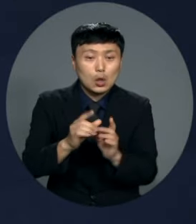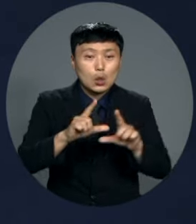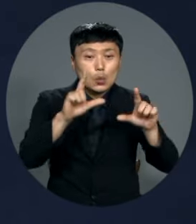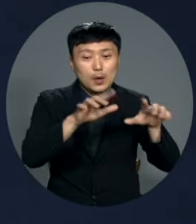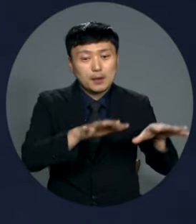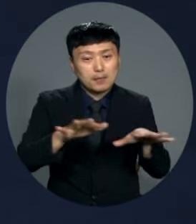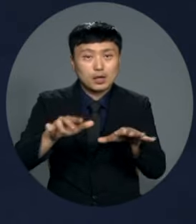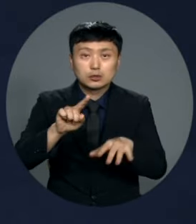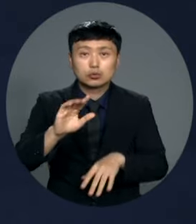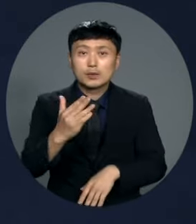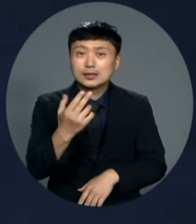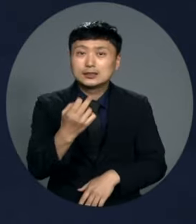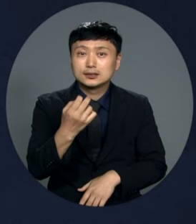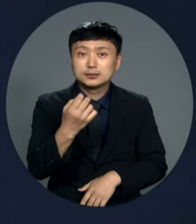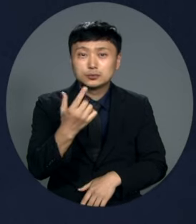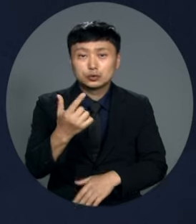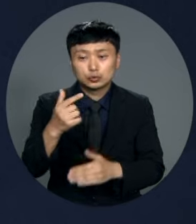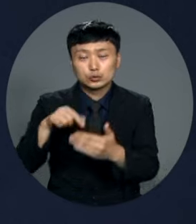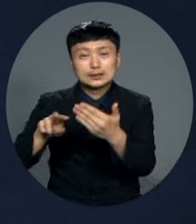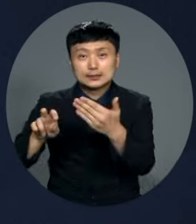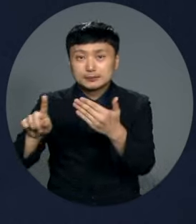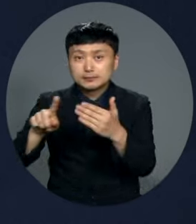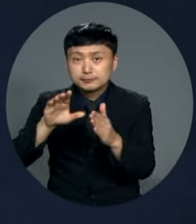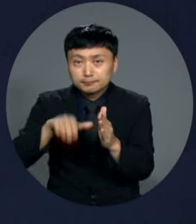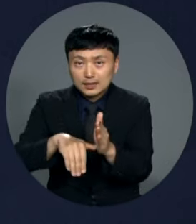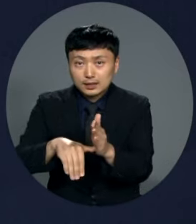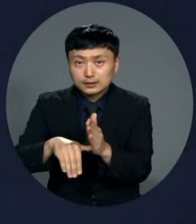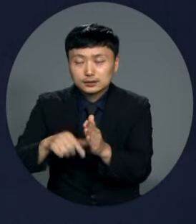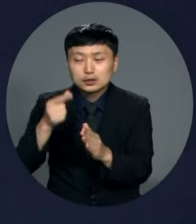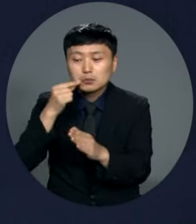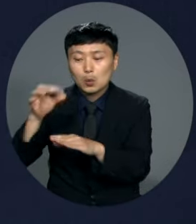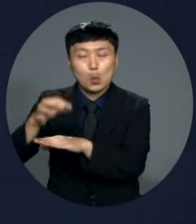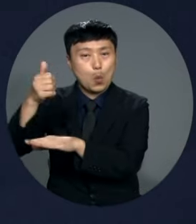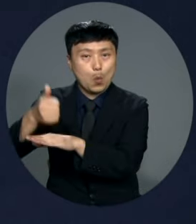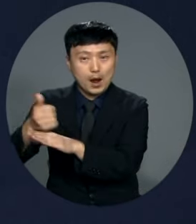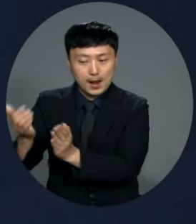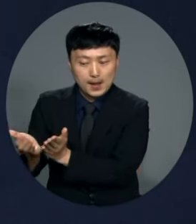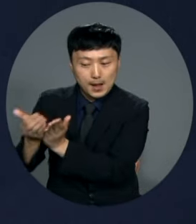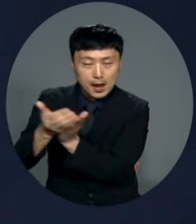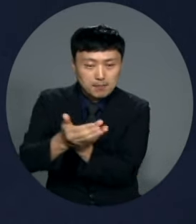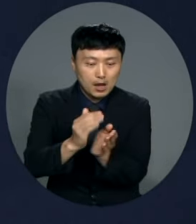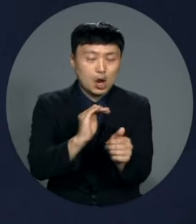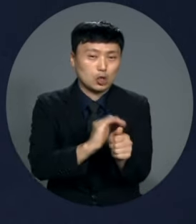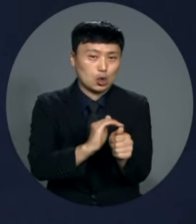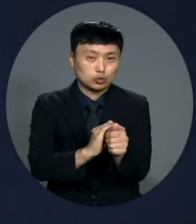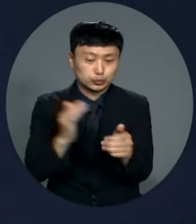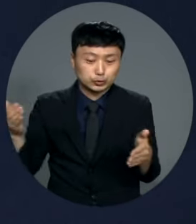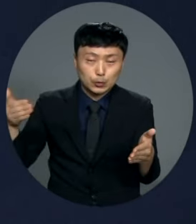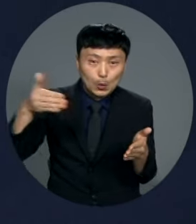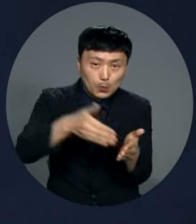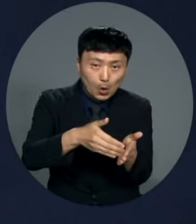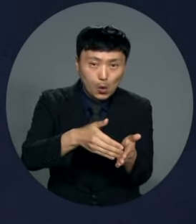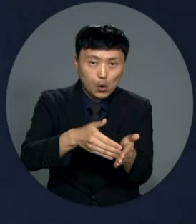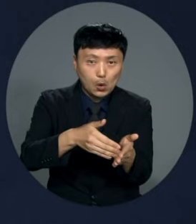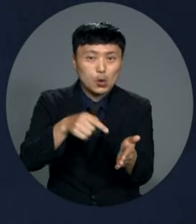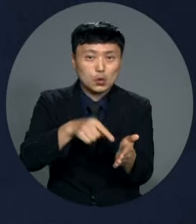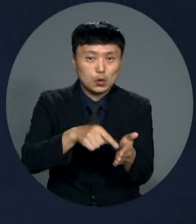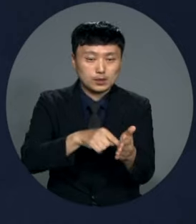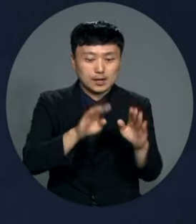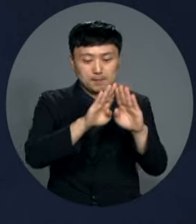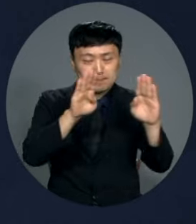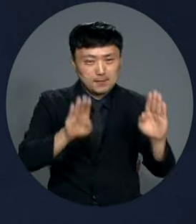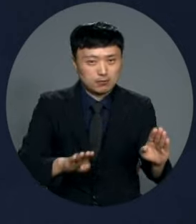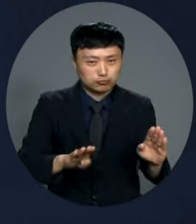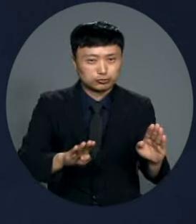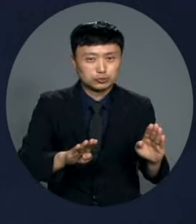중 1926년 9월 21일 다카마스 노미아 모시고 경주를 방문했다가 경주 박물관으로부터